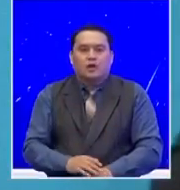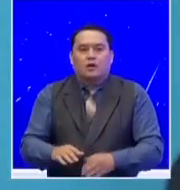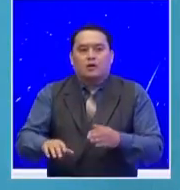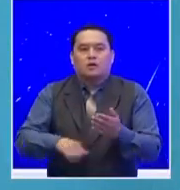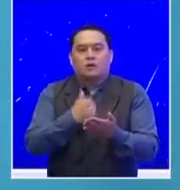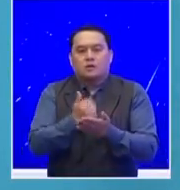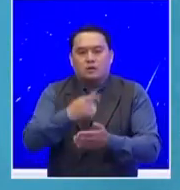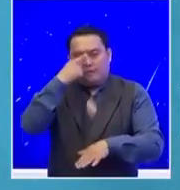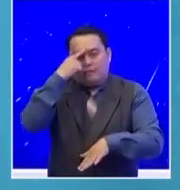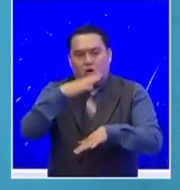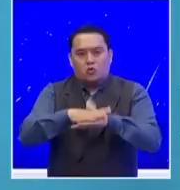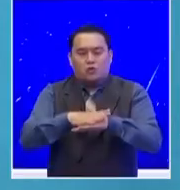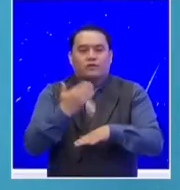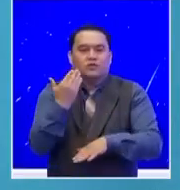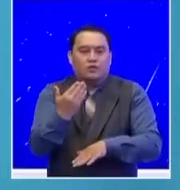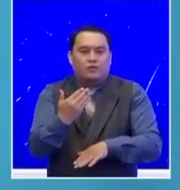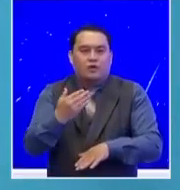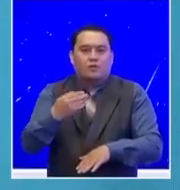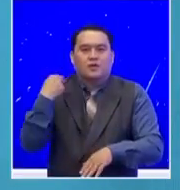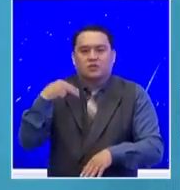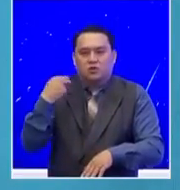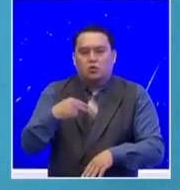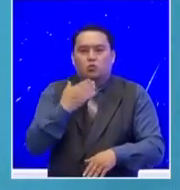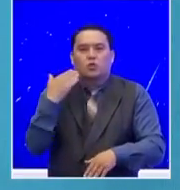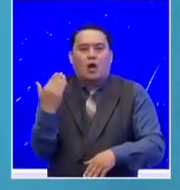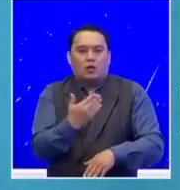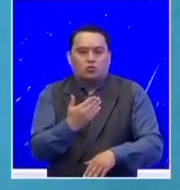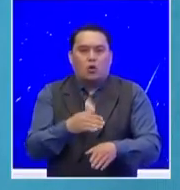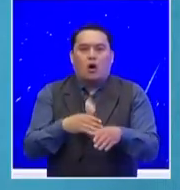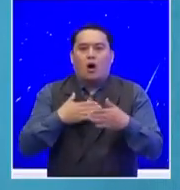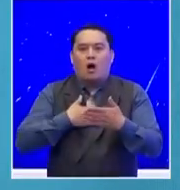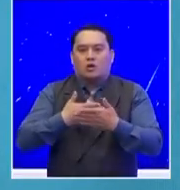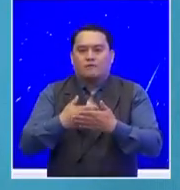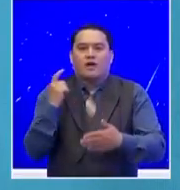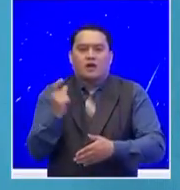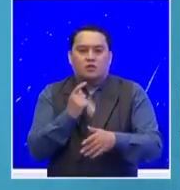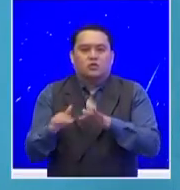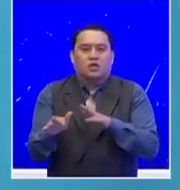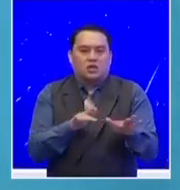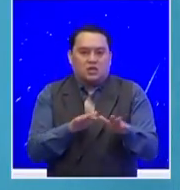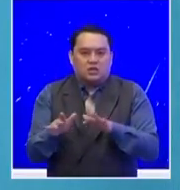будет доложено о новых предложениях Хакимов по активизации экономической деятельности.